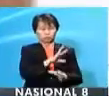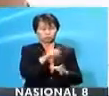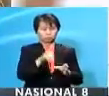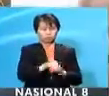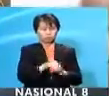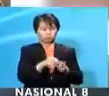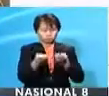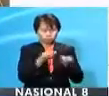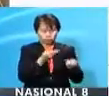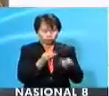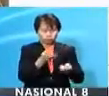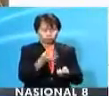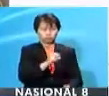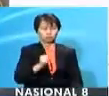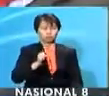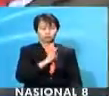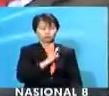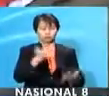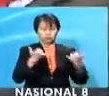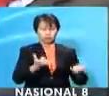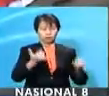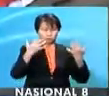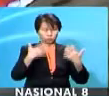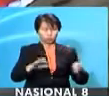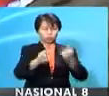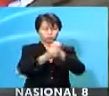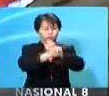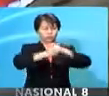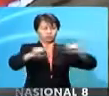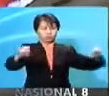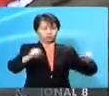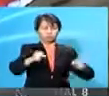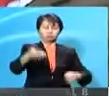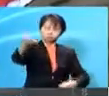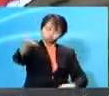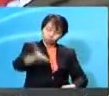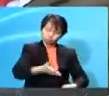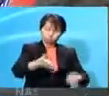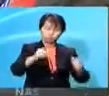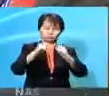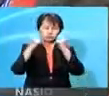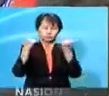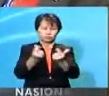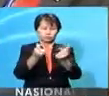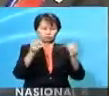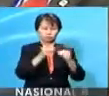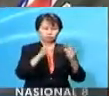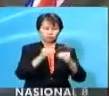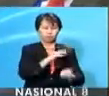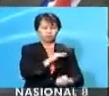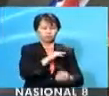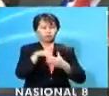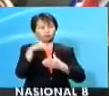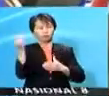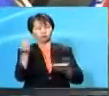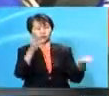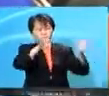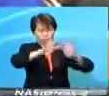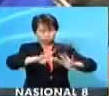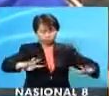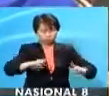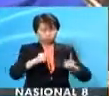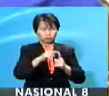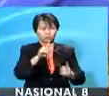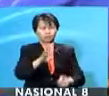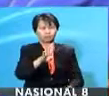pihak pengurusan serta kakitangan ini sudah bersiap sedia menerima kedatangan delegasi mesyuarat Menteri Luar ASEAN ke-48